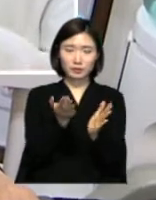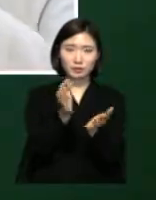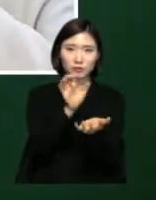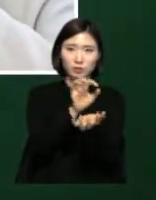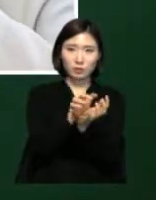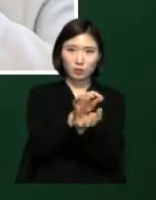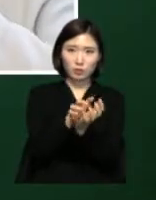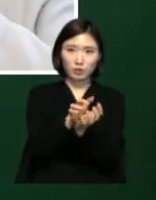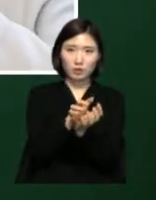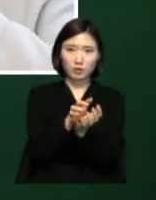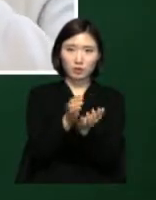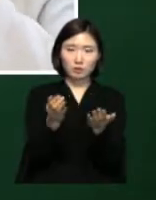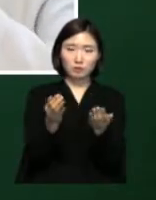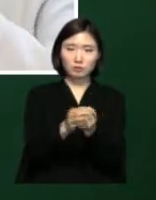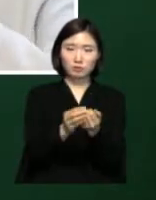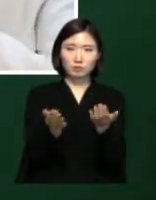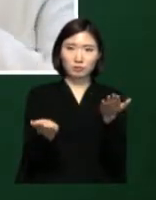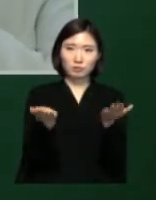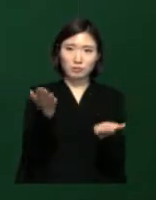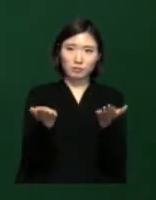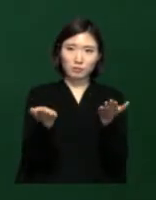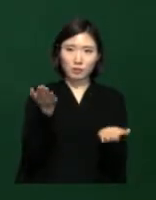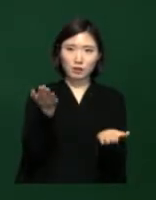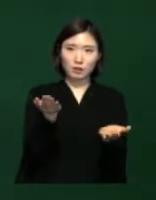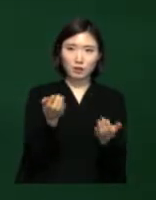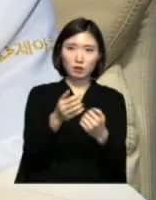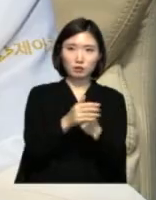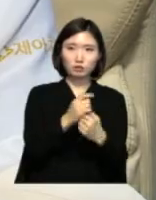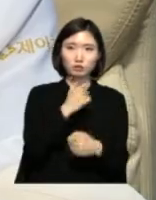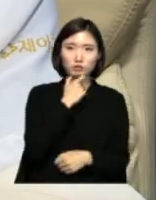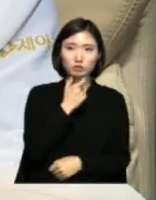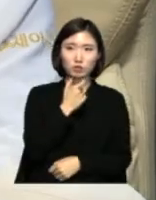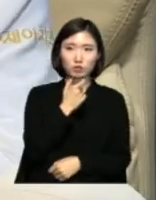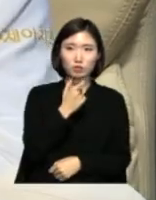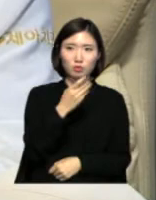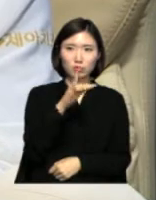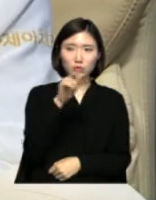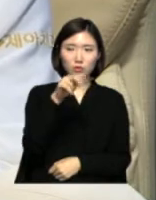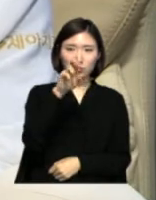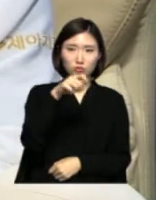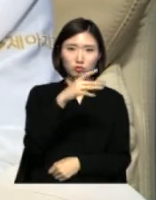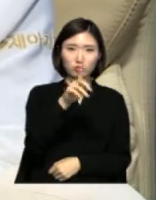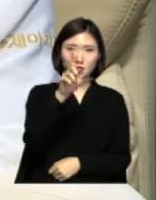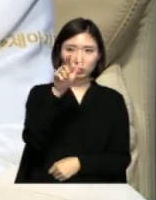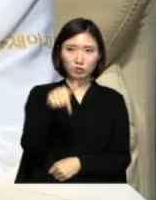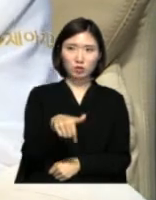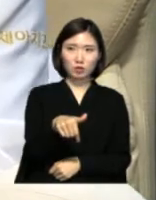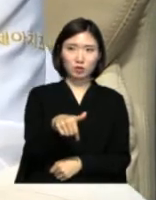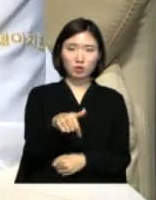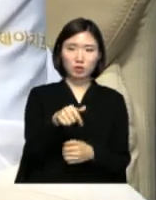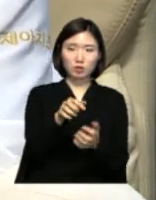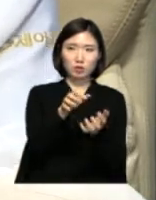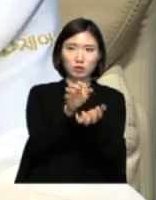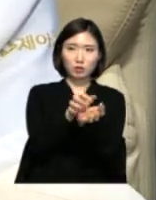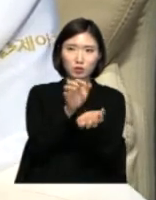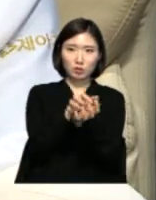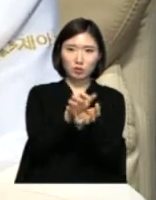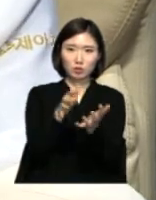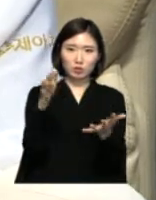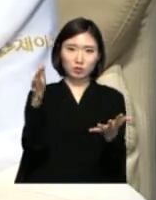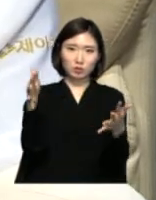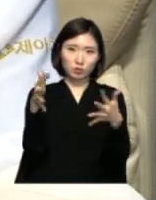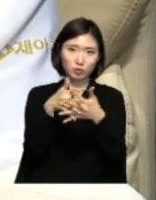부정교합이라든지 아니면 비대칭이 있다든지 뭐 주걱턱, 무턱인 분들한테서 이제 턱뼈의 움직임을 줘서 이제 교합을